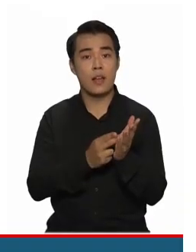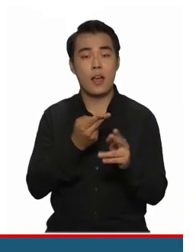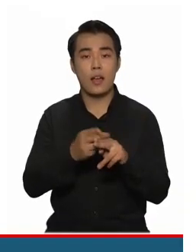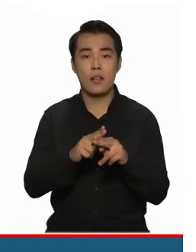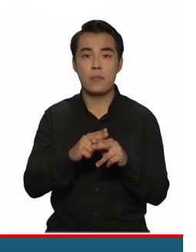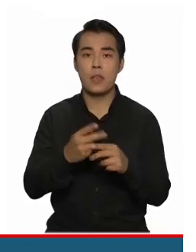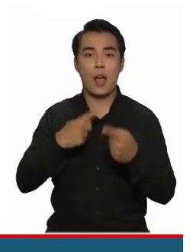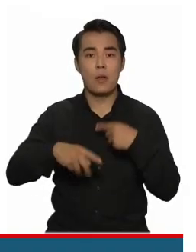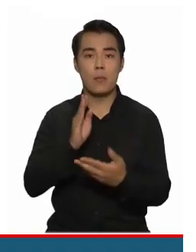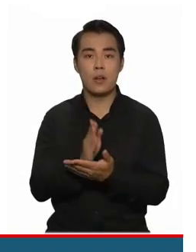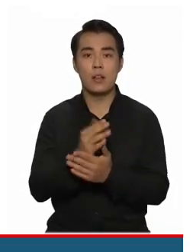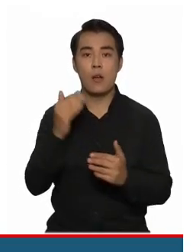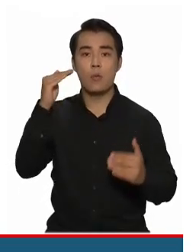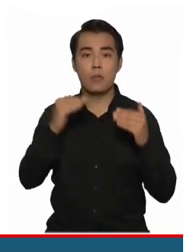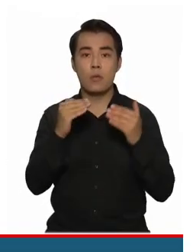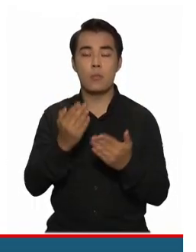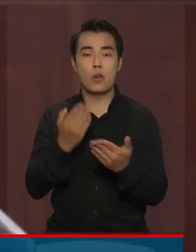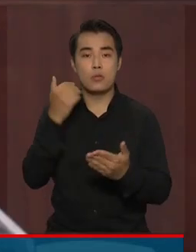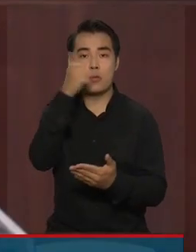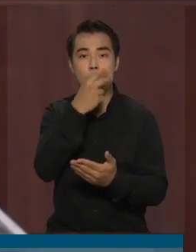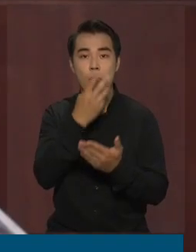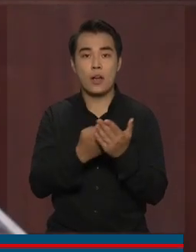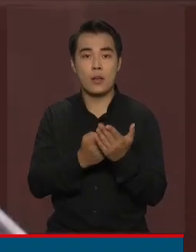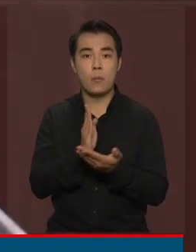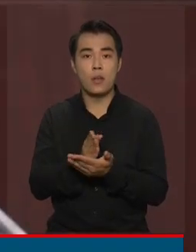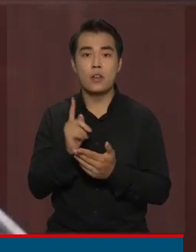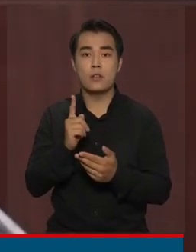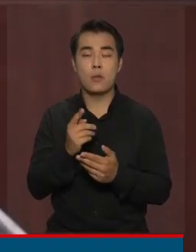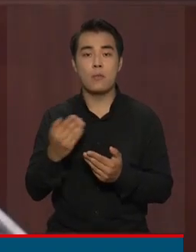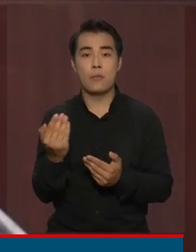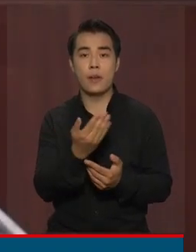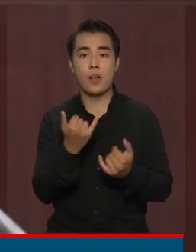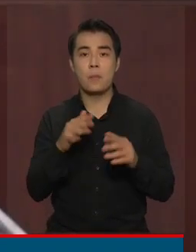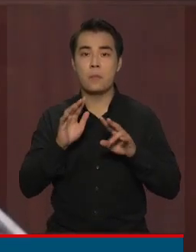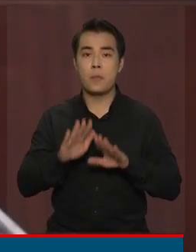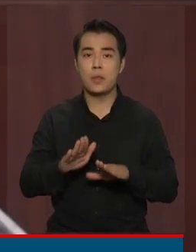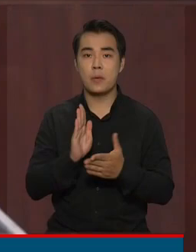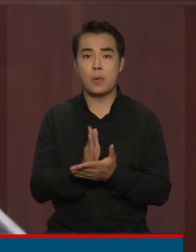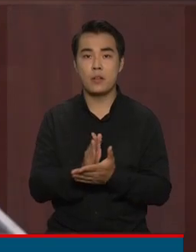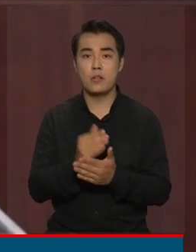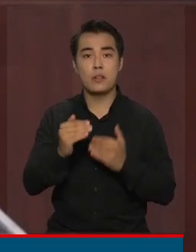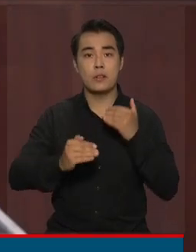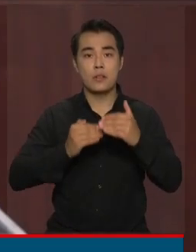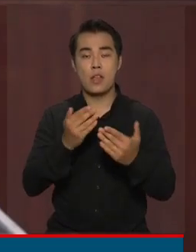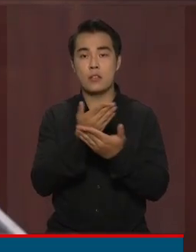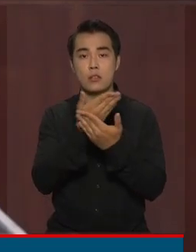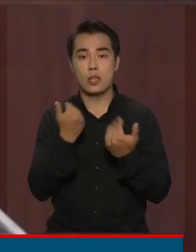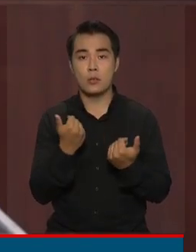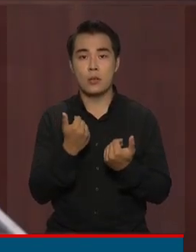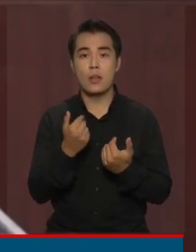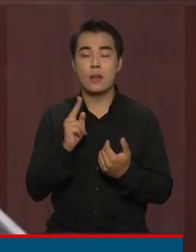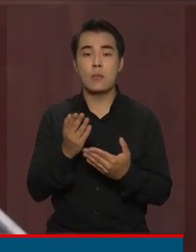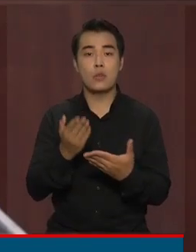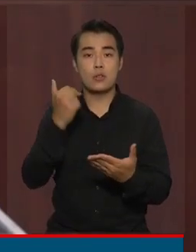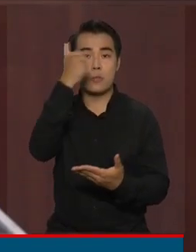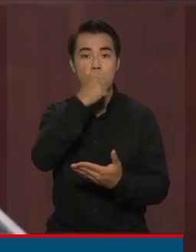Это фактически означает на уровне прошлого года. Это означает, что вы стоите на месте. То есть к